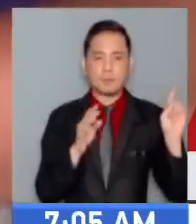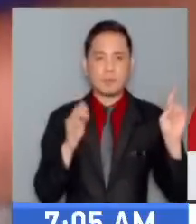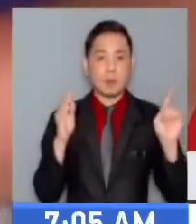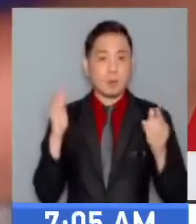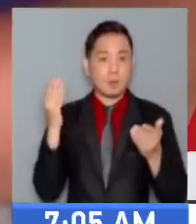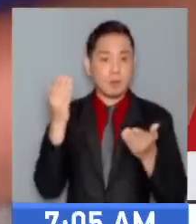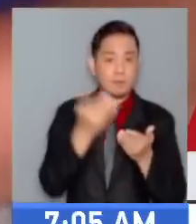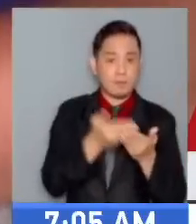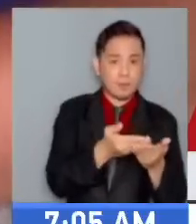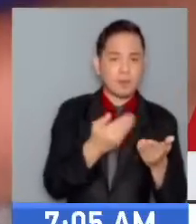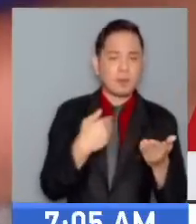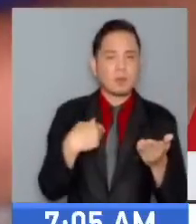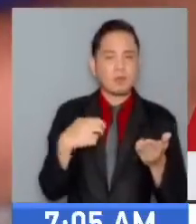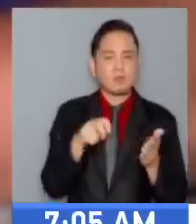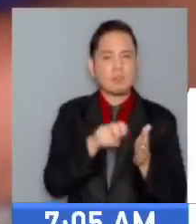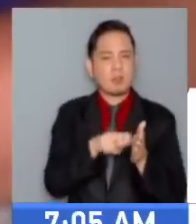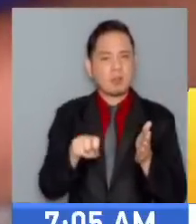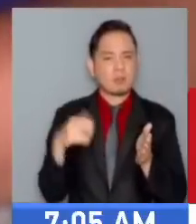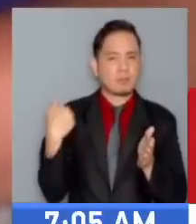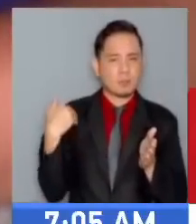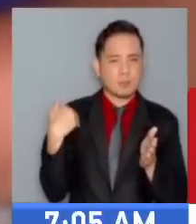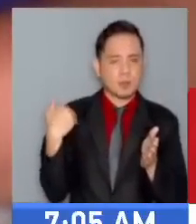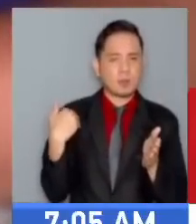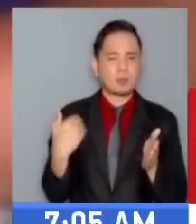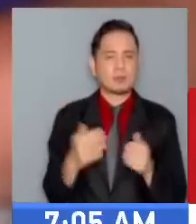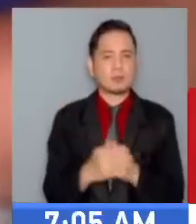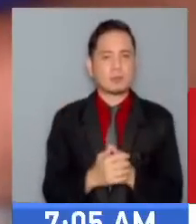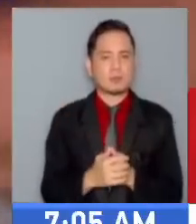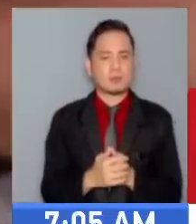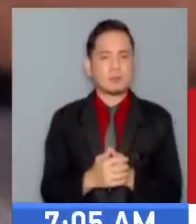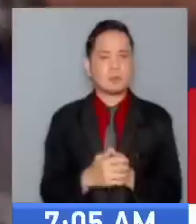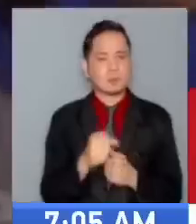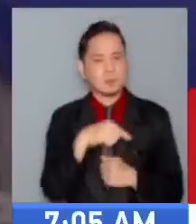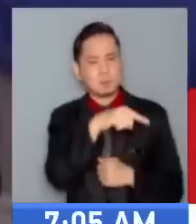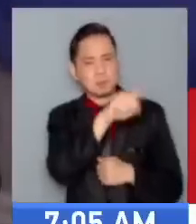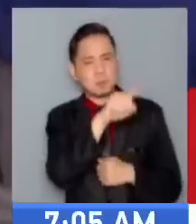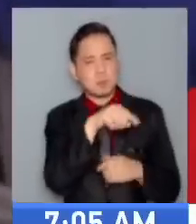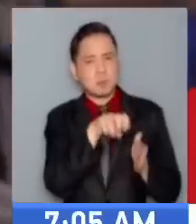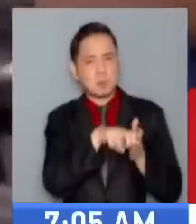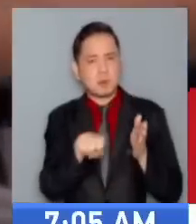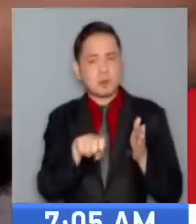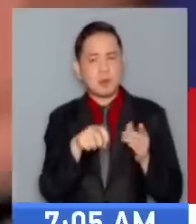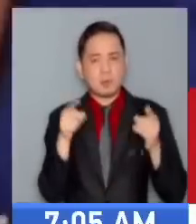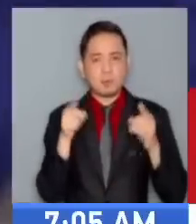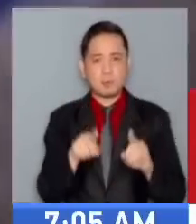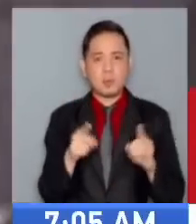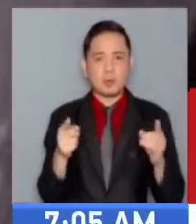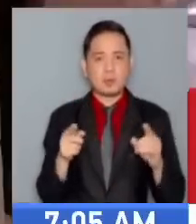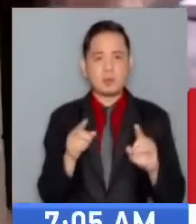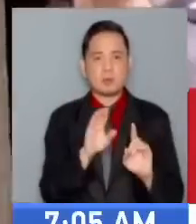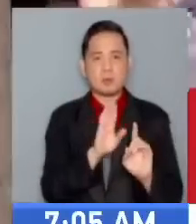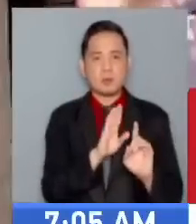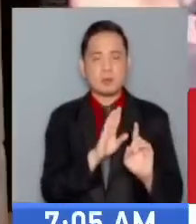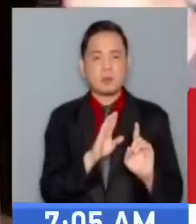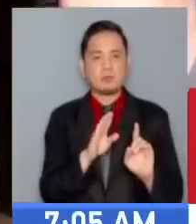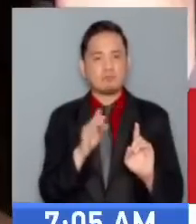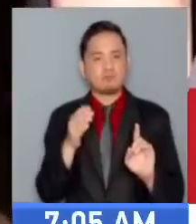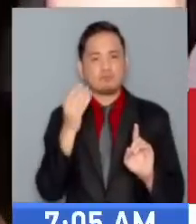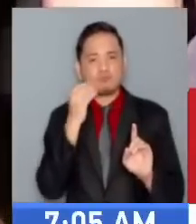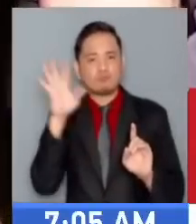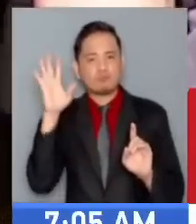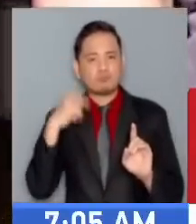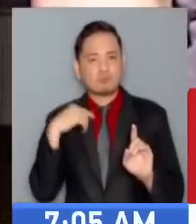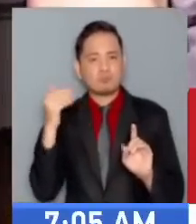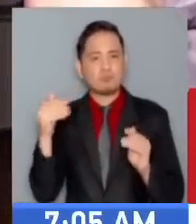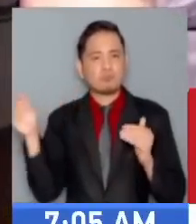umuwi. Tapos sabi niya, bumaba ka na. Nagbaba ako, tinulak niya yung tricycle ni Boots, nauna na akong umuwi. Papasok daw siya